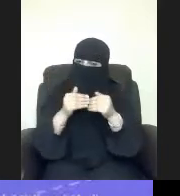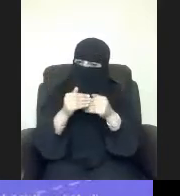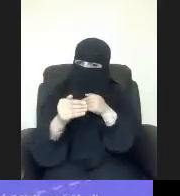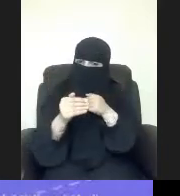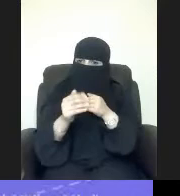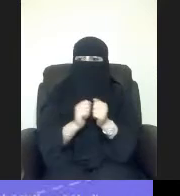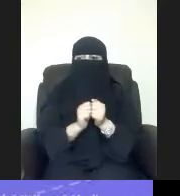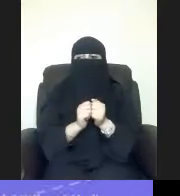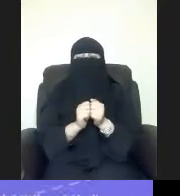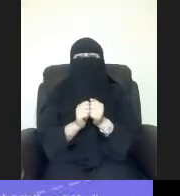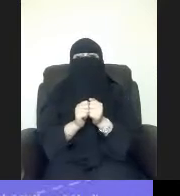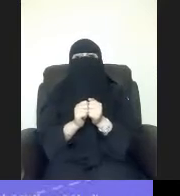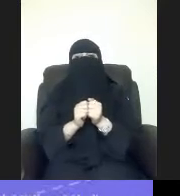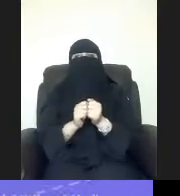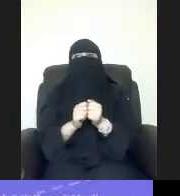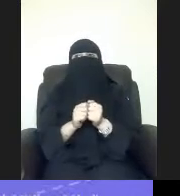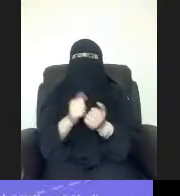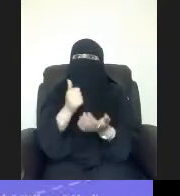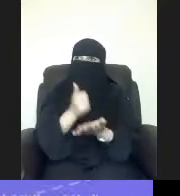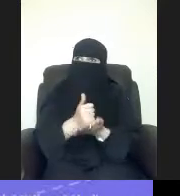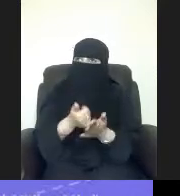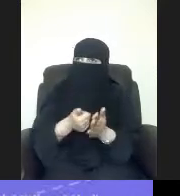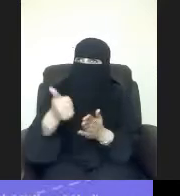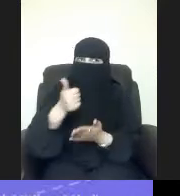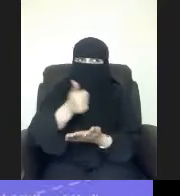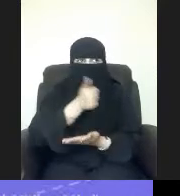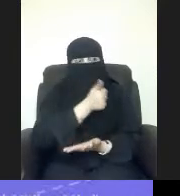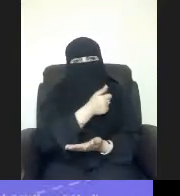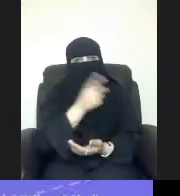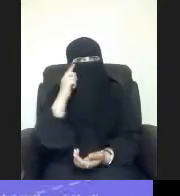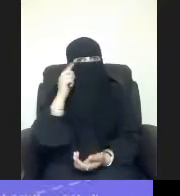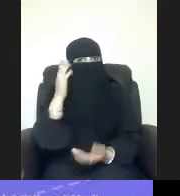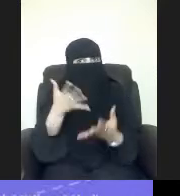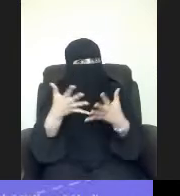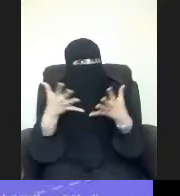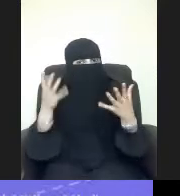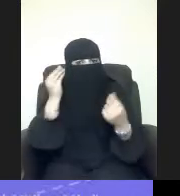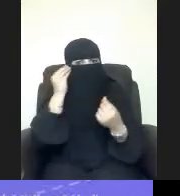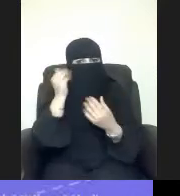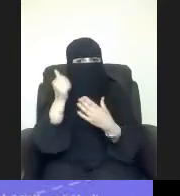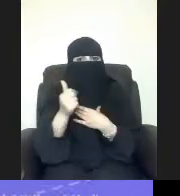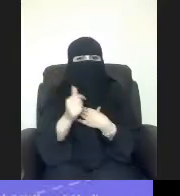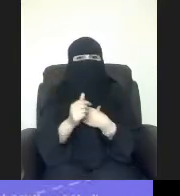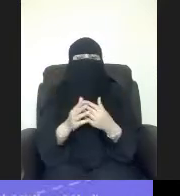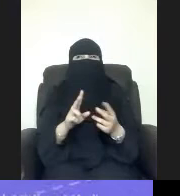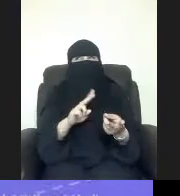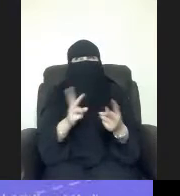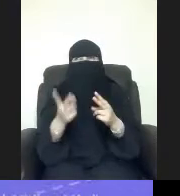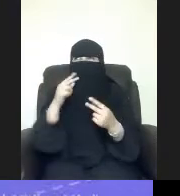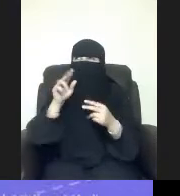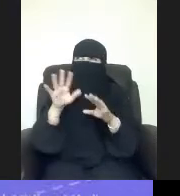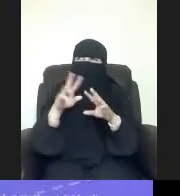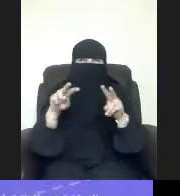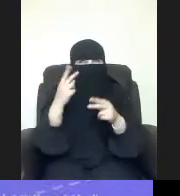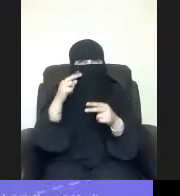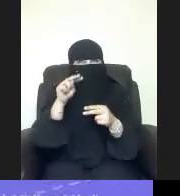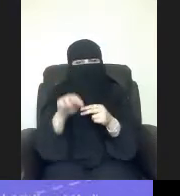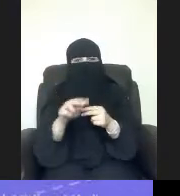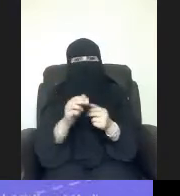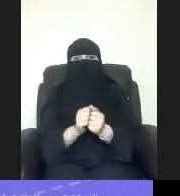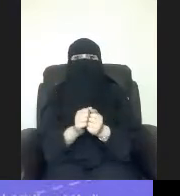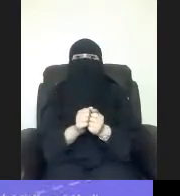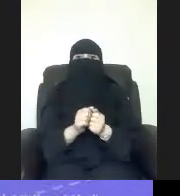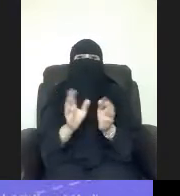نواتج تحسين نواتج التعليم عن بعد، ويعني كثيرة الحقيقة، فبالإمكان الحقيقة الرجوع لها. في بعضها الحقيقة كنت